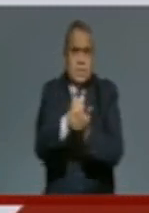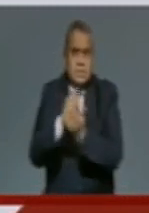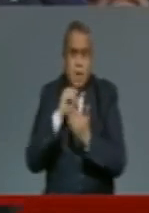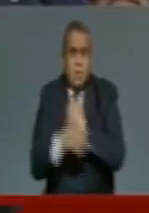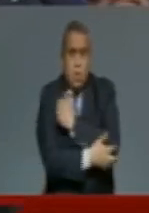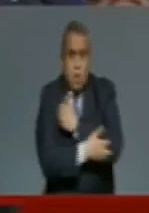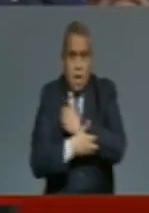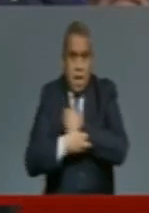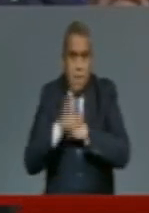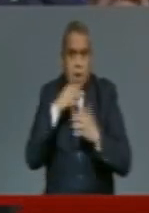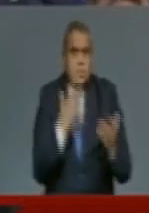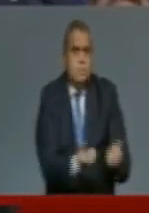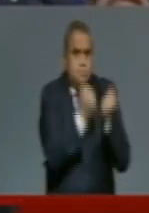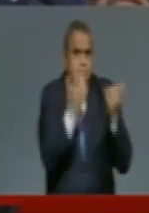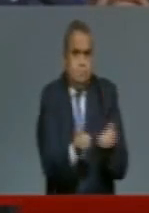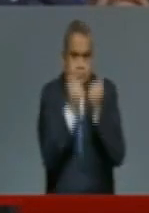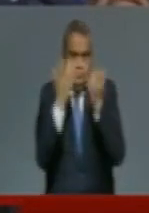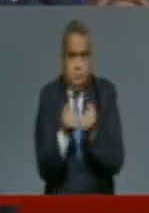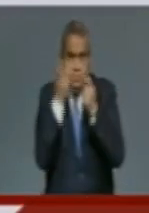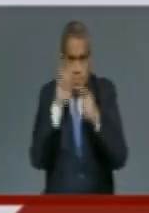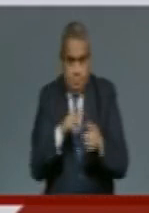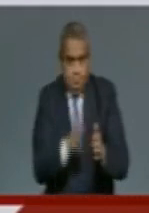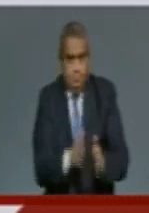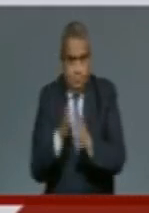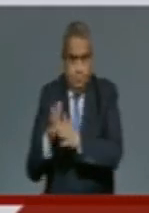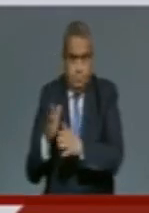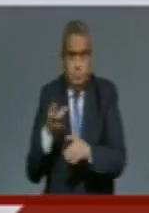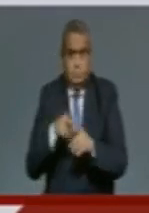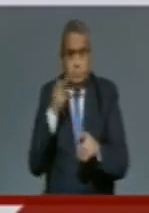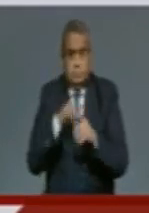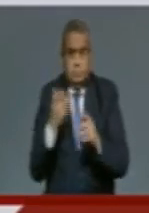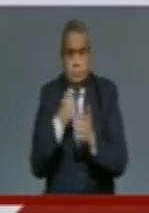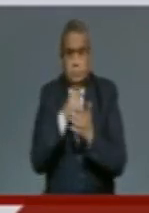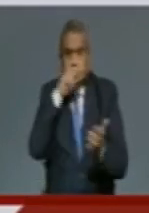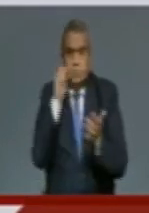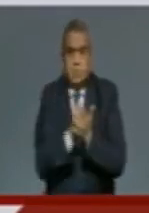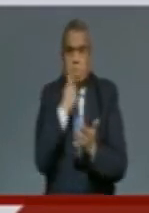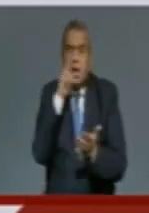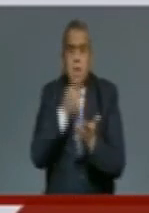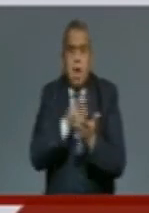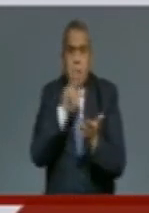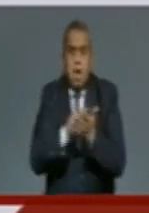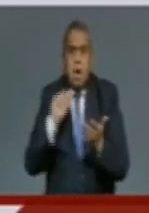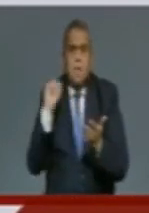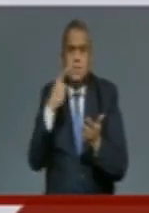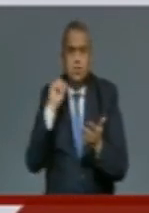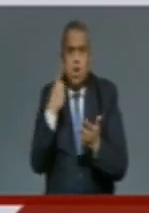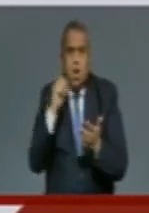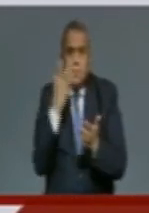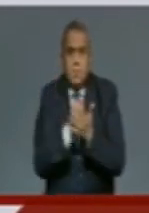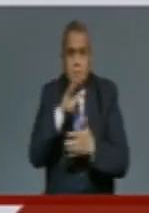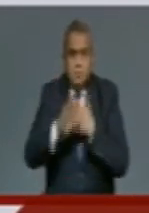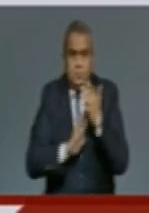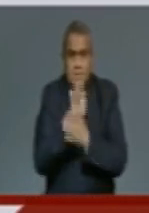الوطنية. تبرز أيضا أهمية اتخاذ قرارات دولية سريعة تحول دون اندلاع أزمة ديون